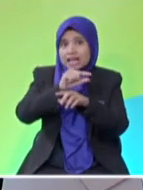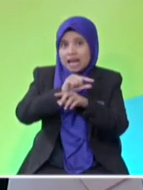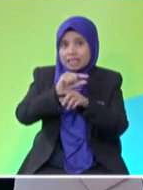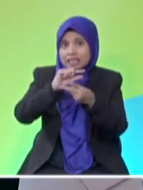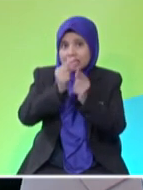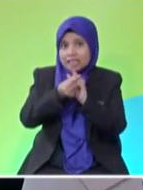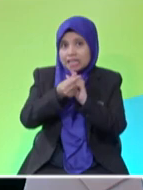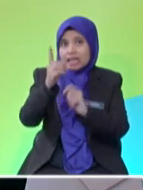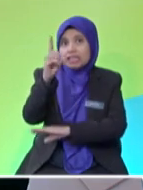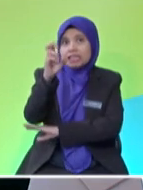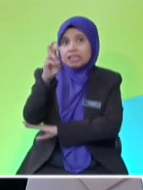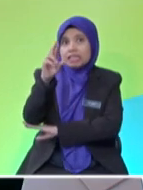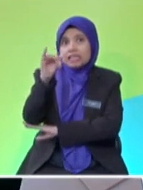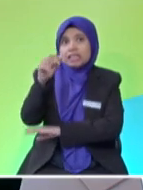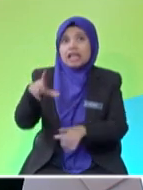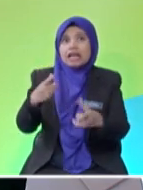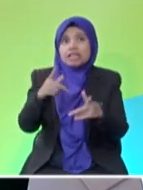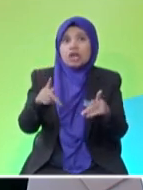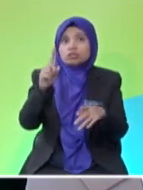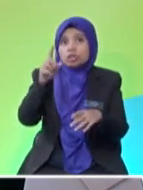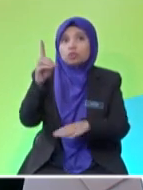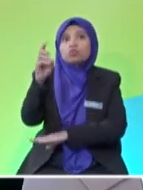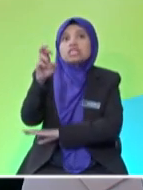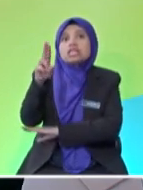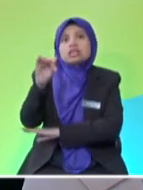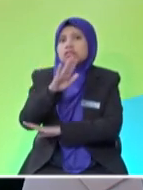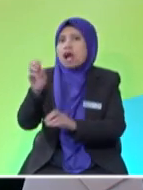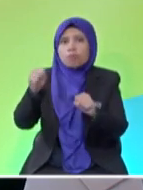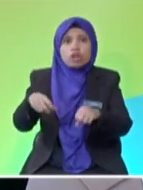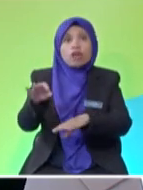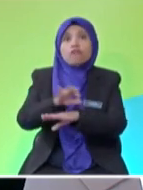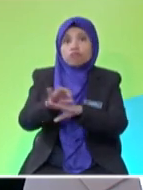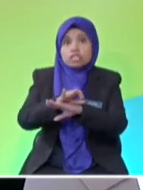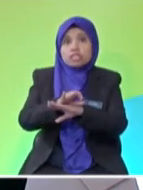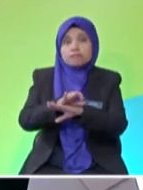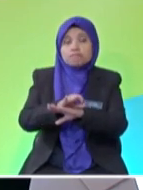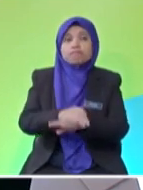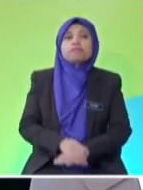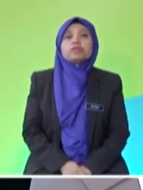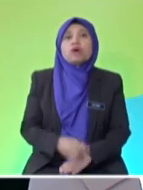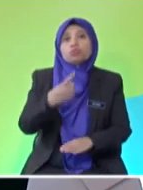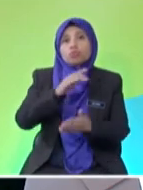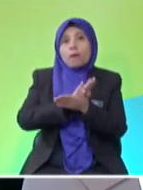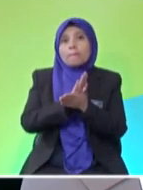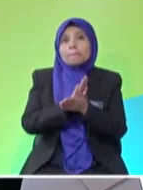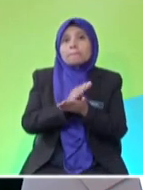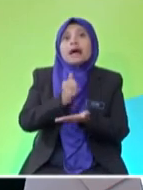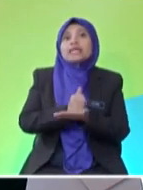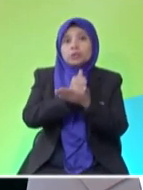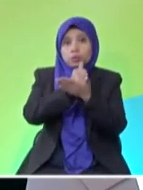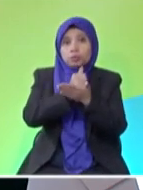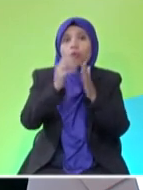satu diri tidak dapat berfungsi jadi inilah fungsi-fungsi diare dalam membantu kehidupan seharian kita